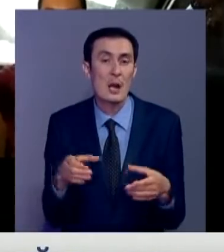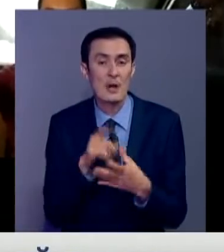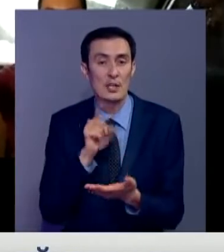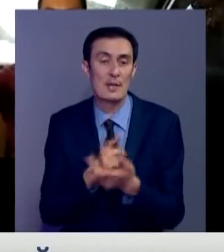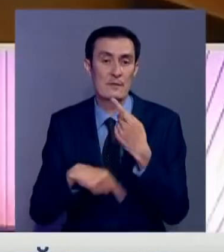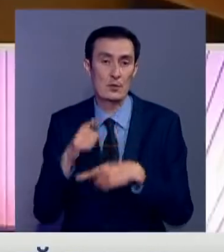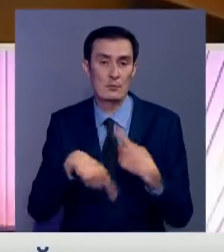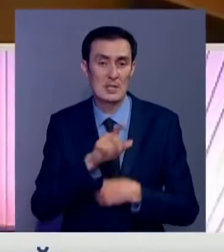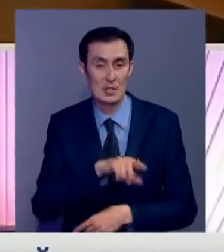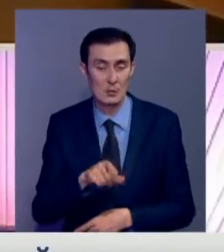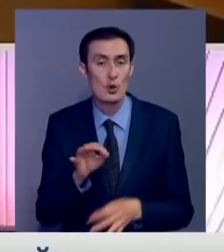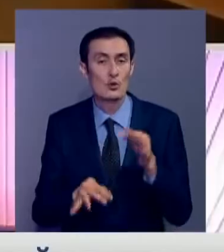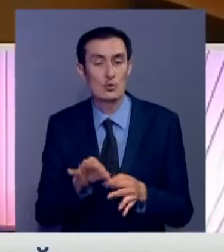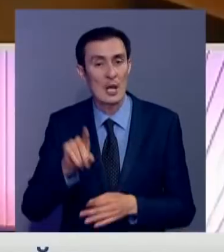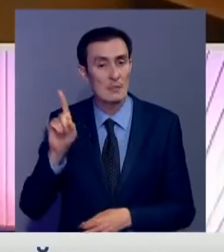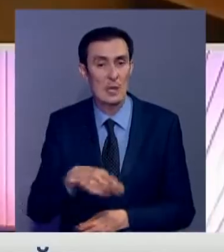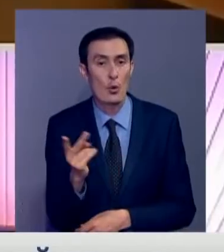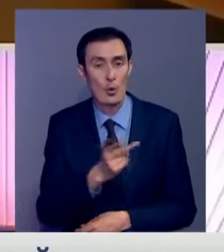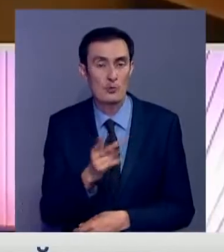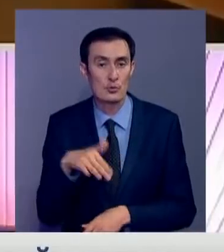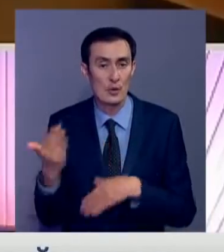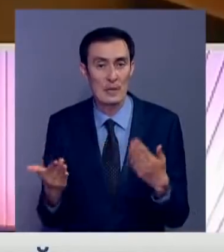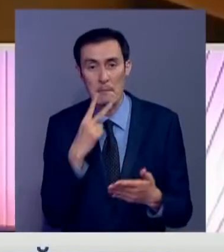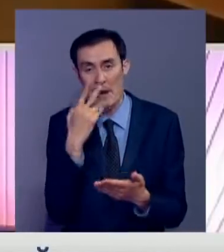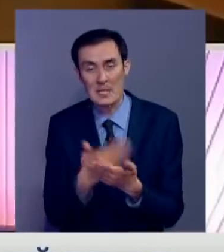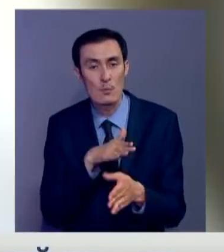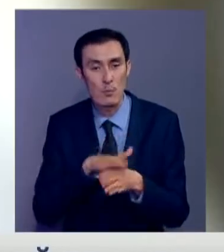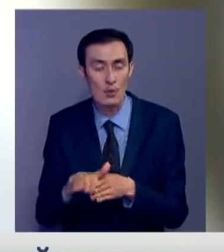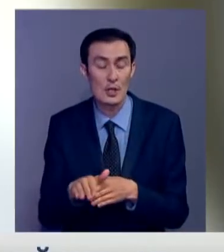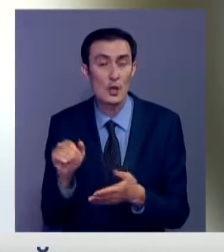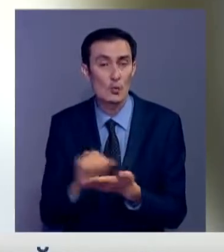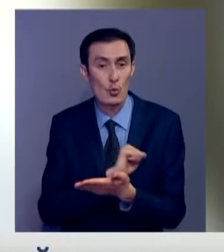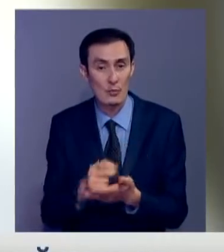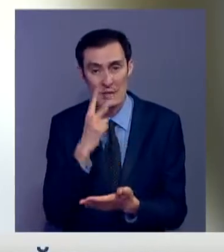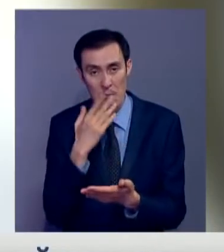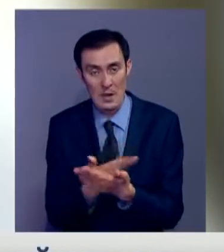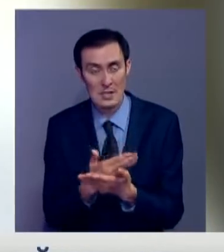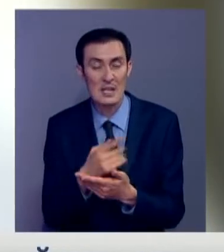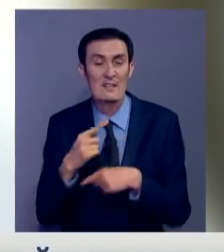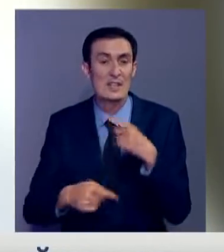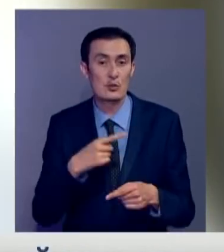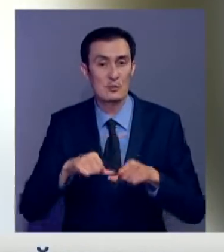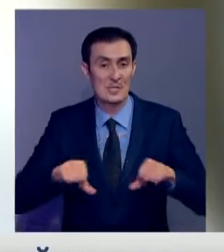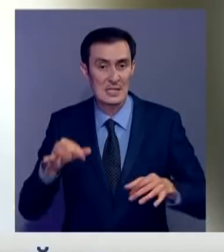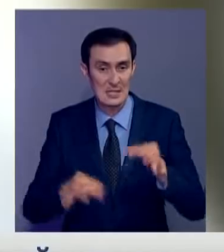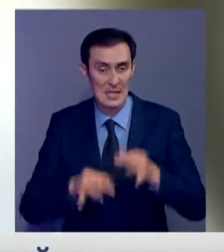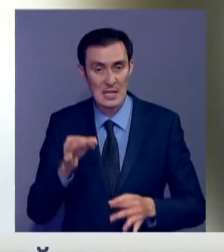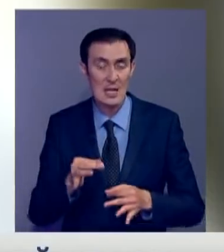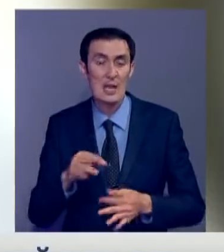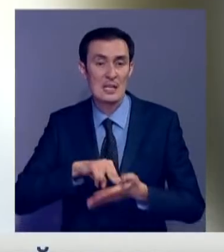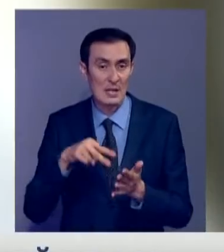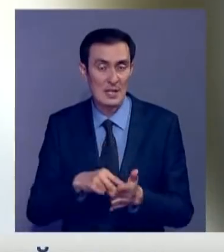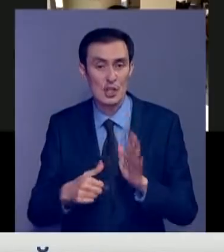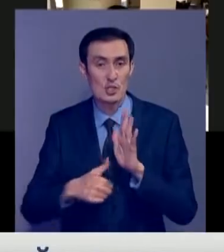вернуть пассажирам. Суд обязал обе стороны предоставить полный пакет документов к следующему заседанию, которое назначено